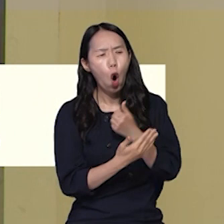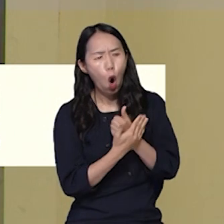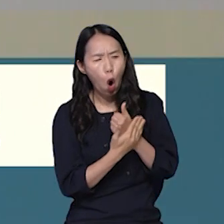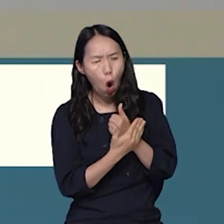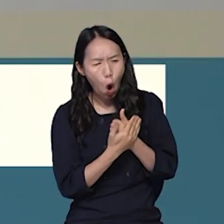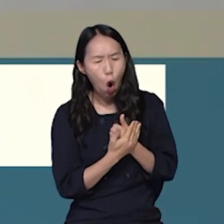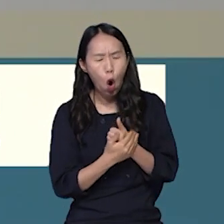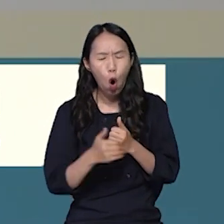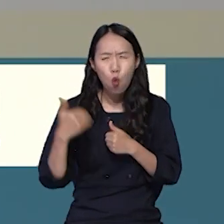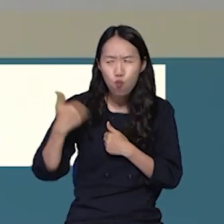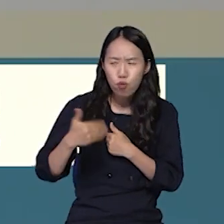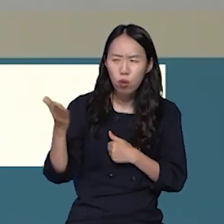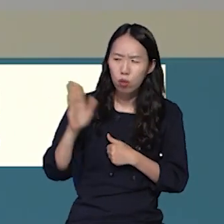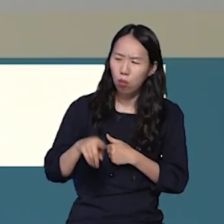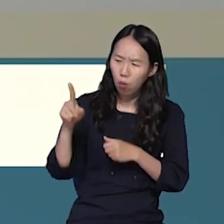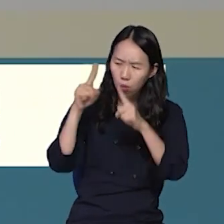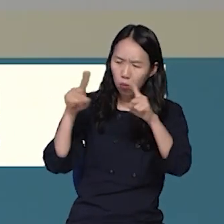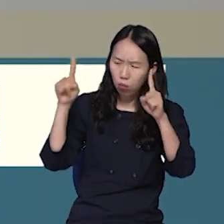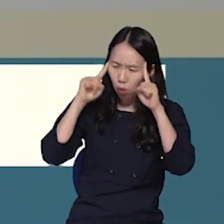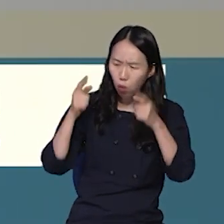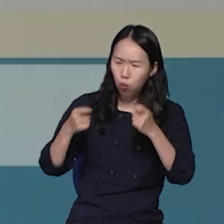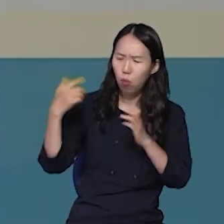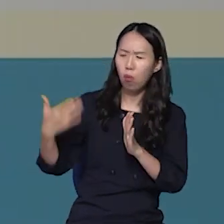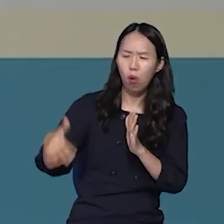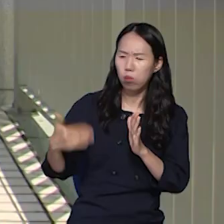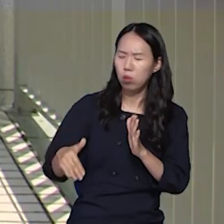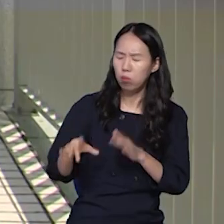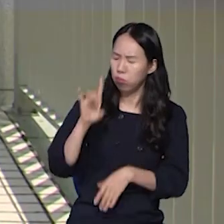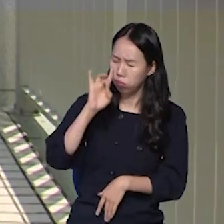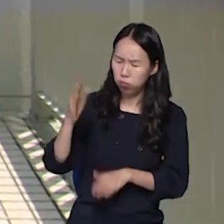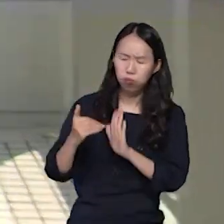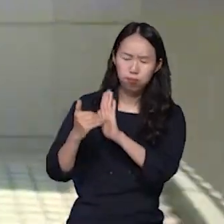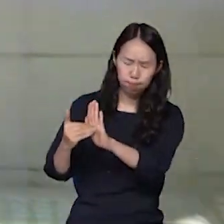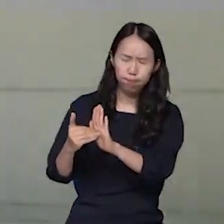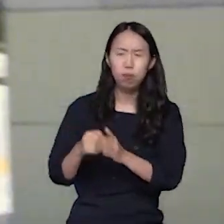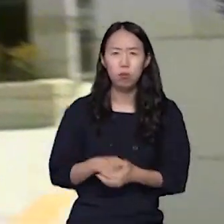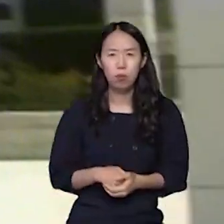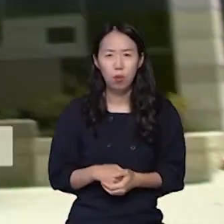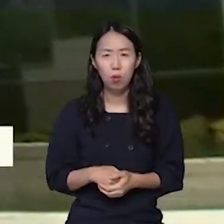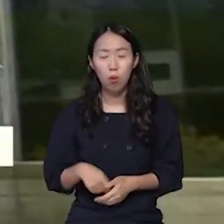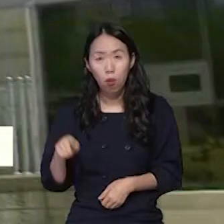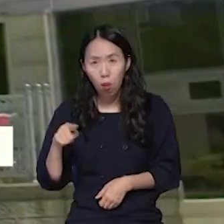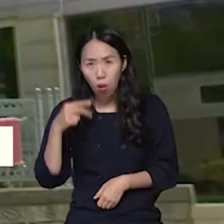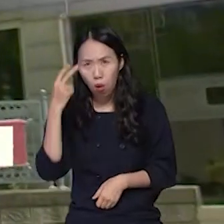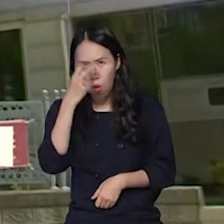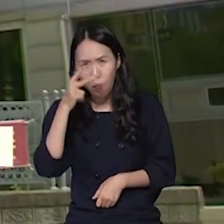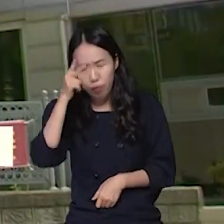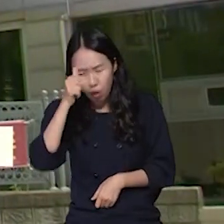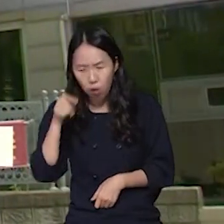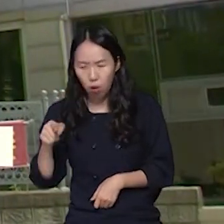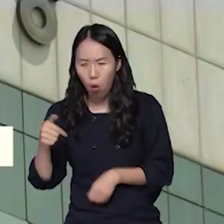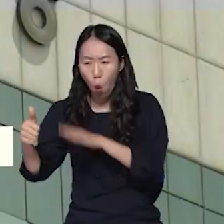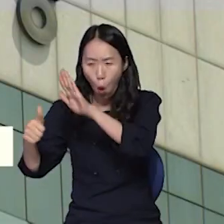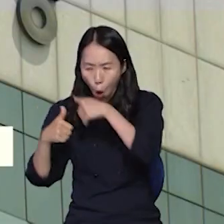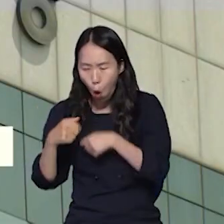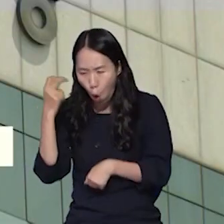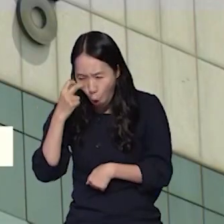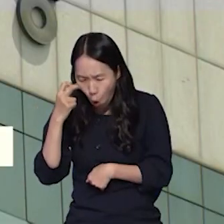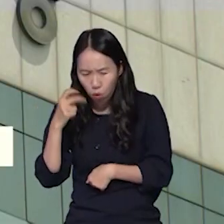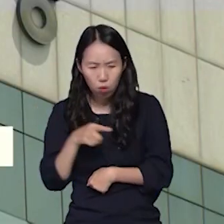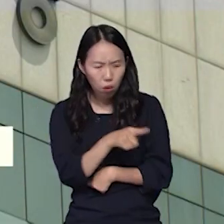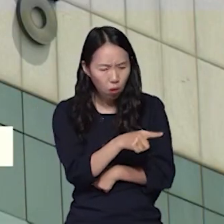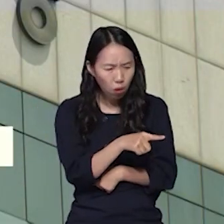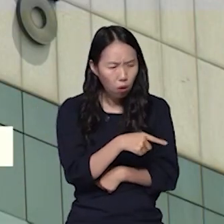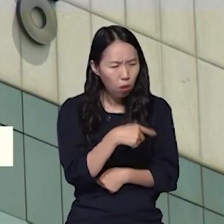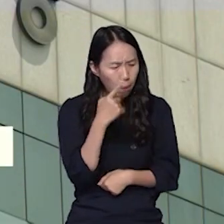않은 자녀를 채용할 수 없다며 거절했다고 말했습니다. 검찰이 제보자에 대한 참고인 조사를 마친 가운데 양측의